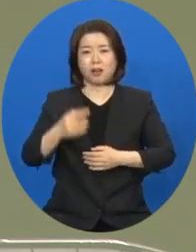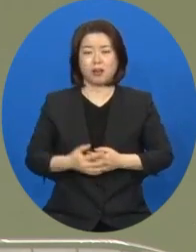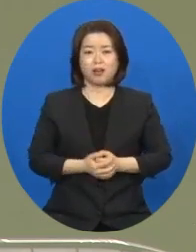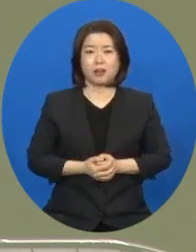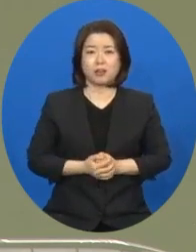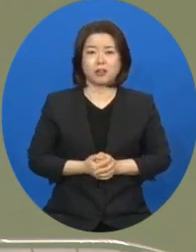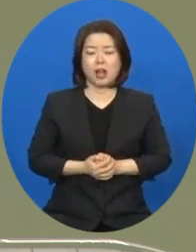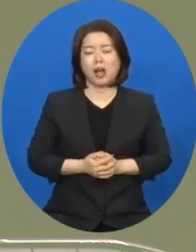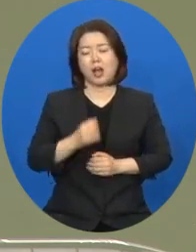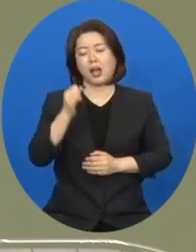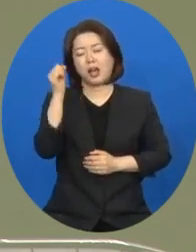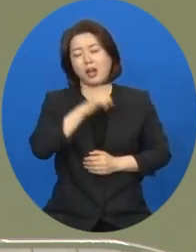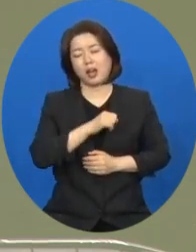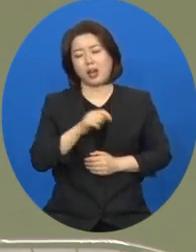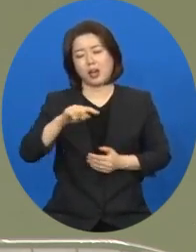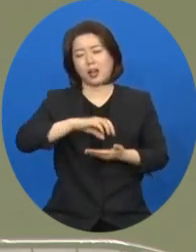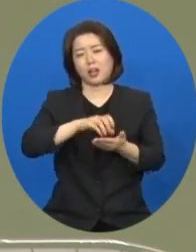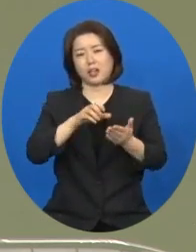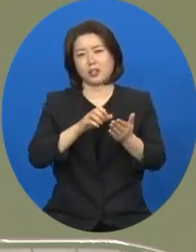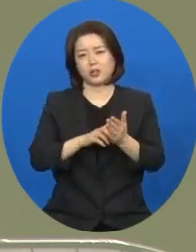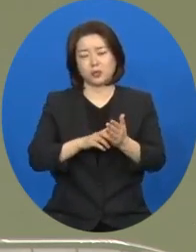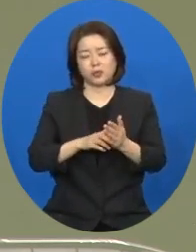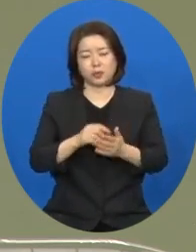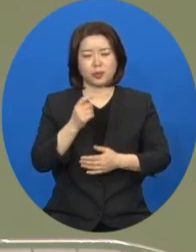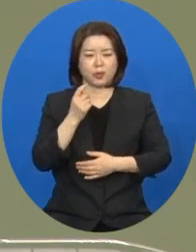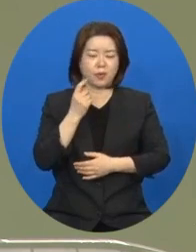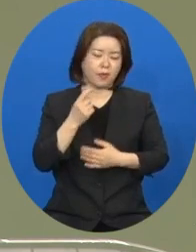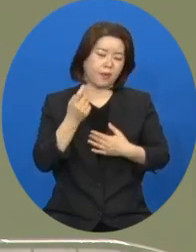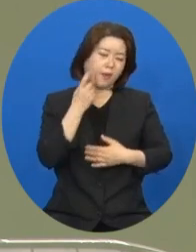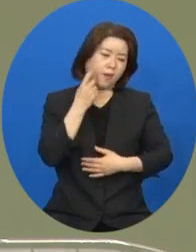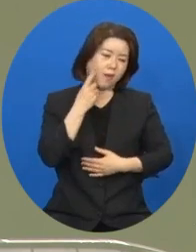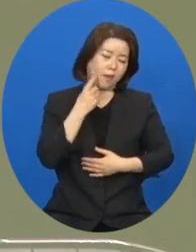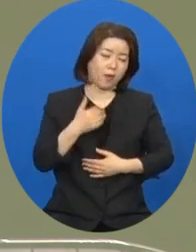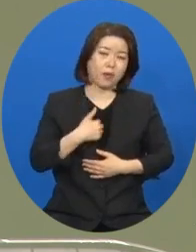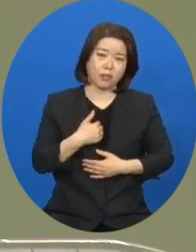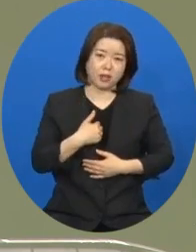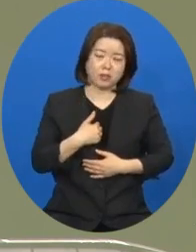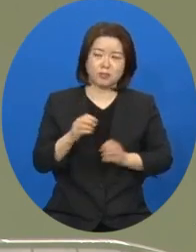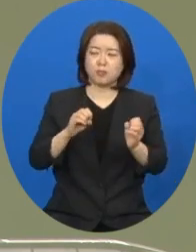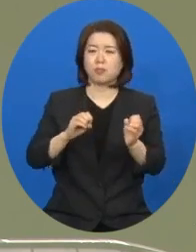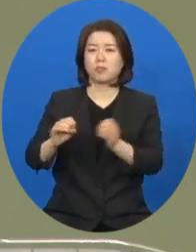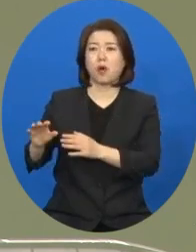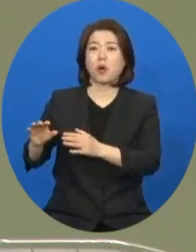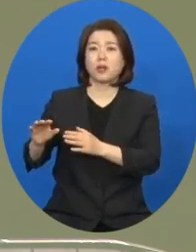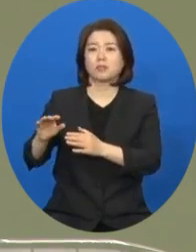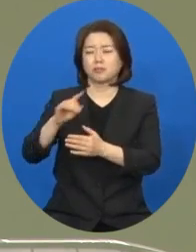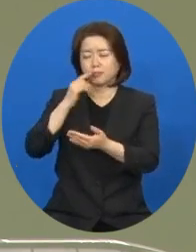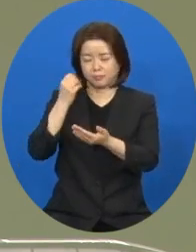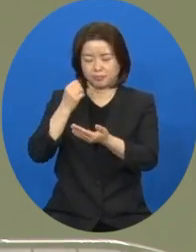이 정도쯤 가증한 놈이면 버림받은 놈이죠. 그런데 주님은